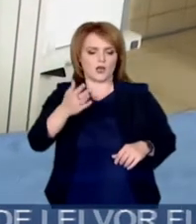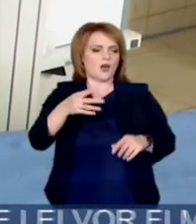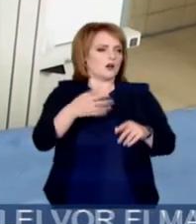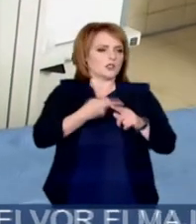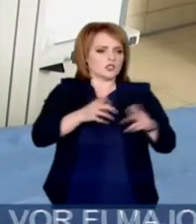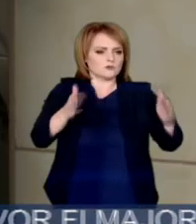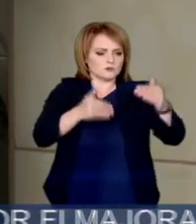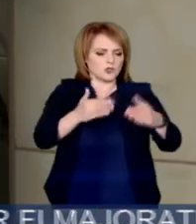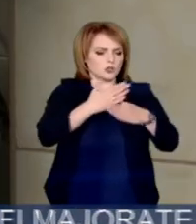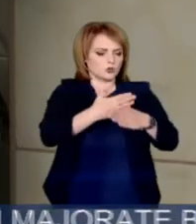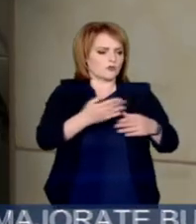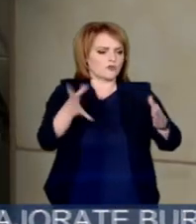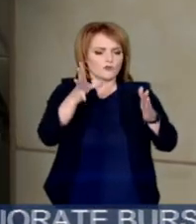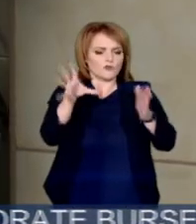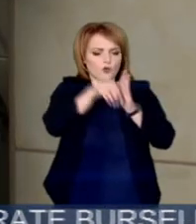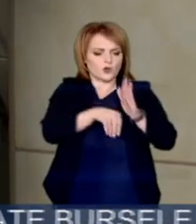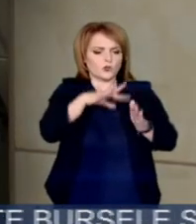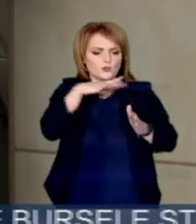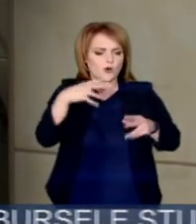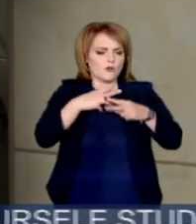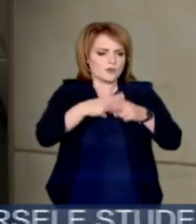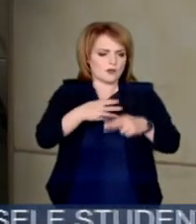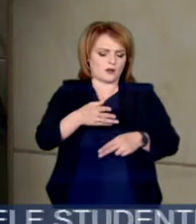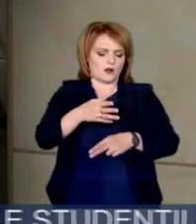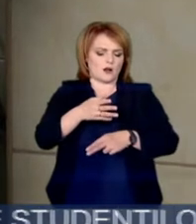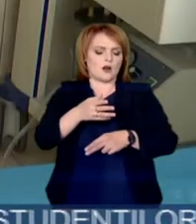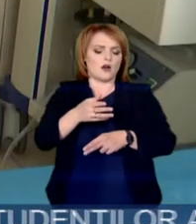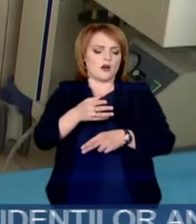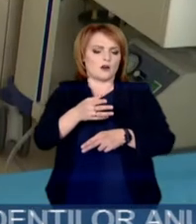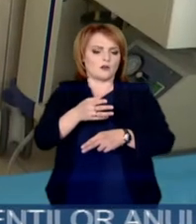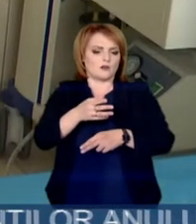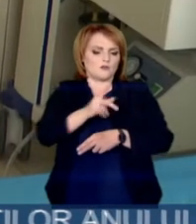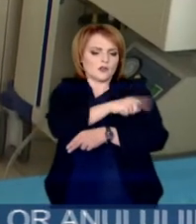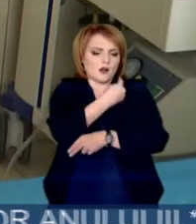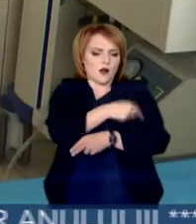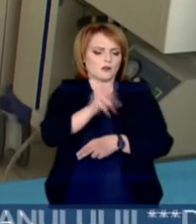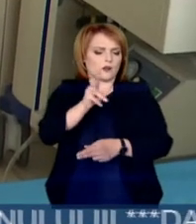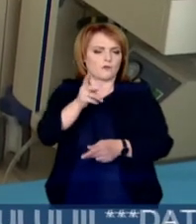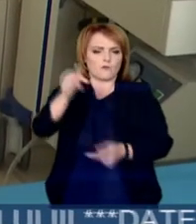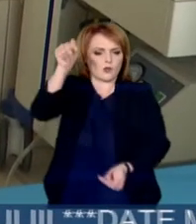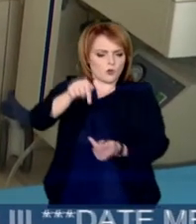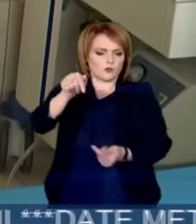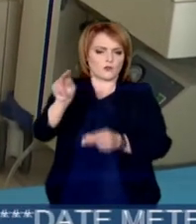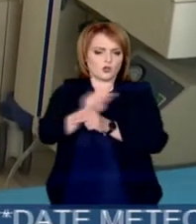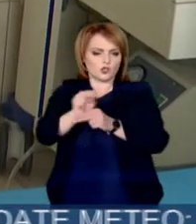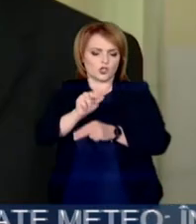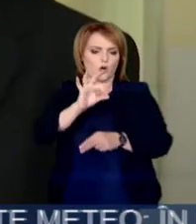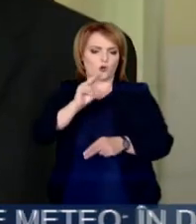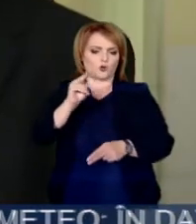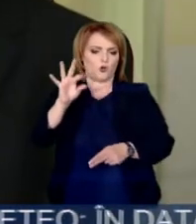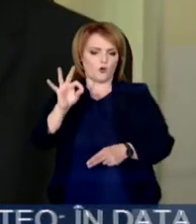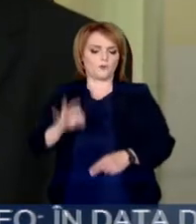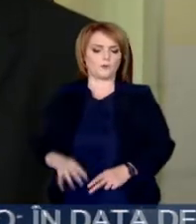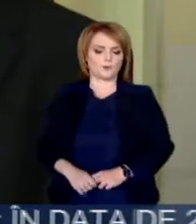medicamente anticanceroase, anestezice și soluții pentru perfuzii. După 24 februarie, nu numai că